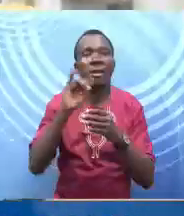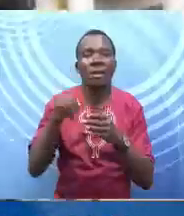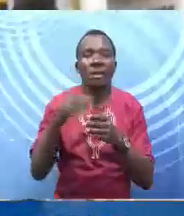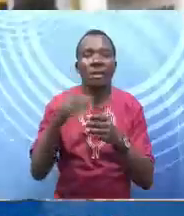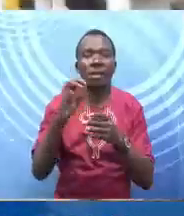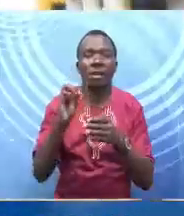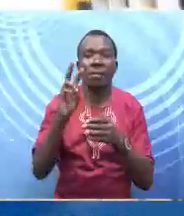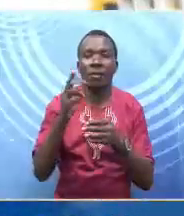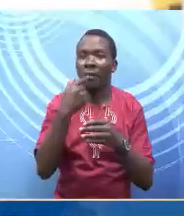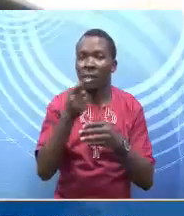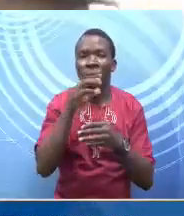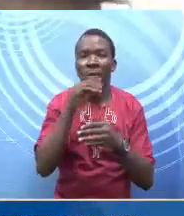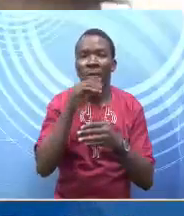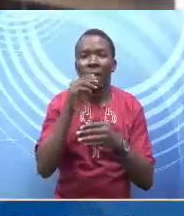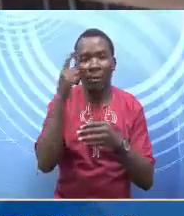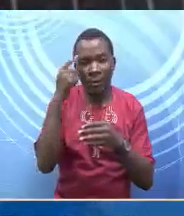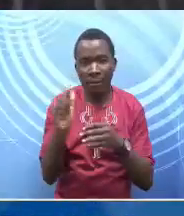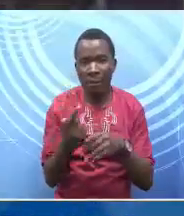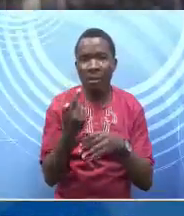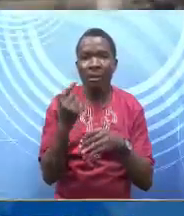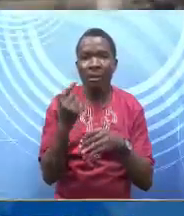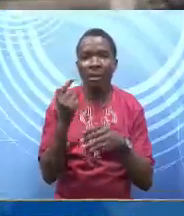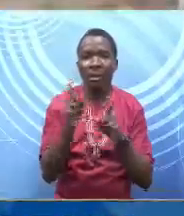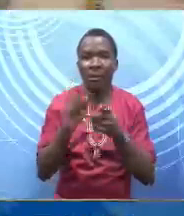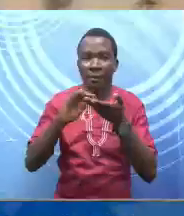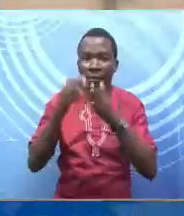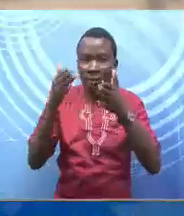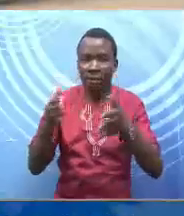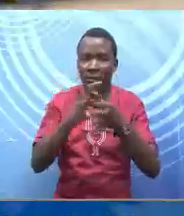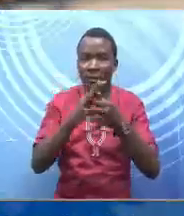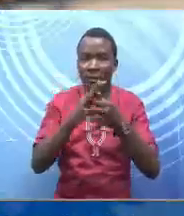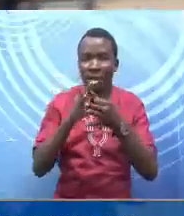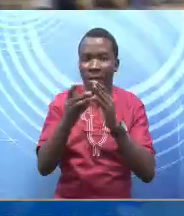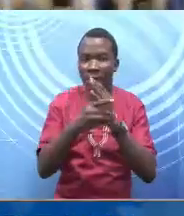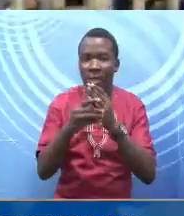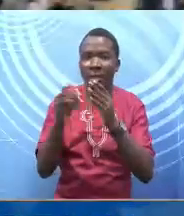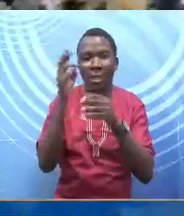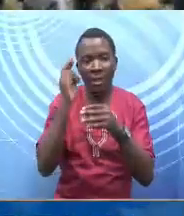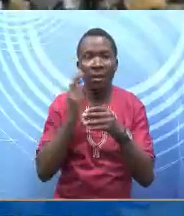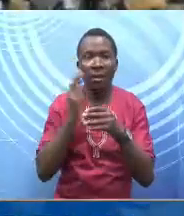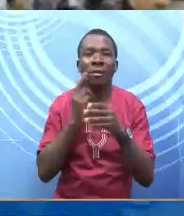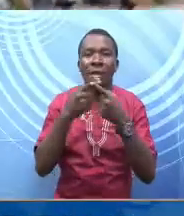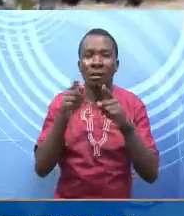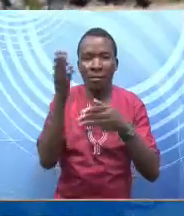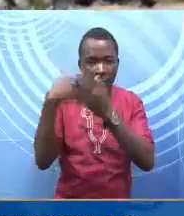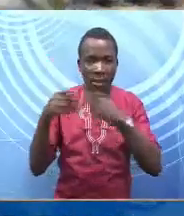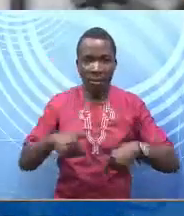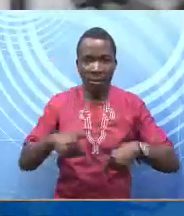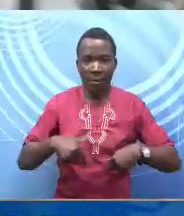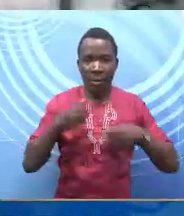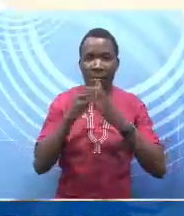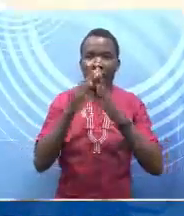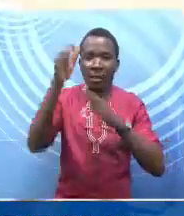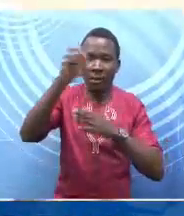Vianney yatubwiye ko ngo uyu mugabo bamumenye bwa mbere nk'umufatanyabikorwa wakoranaga n'akarere ka Ruhango ariko ngo wari utuye mu mujyi wa Kigali. Avuga ko ngo yigeze